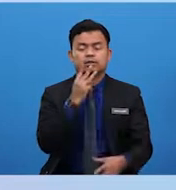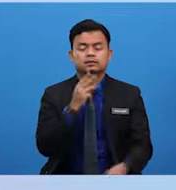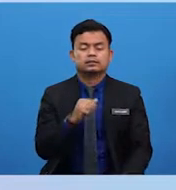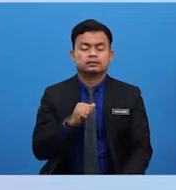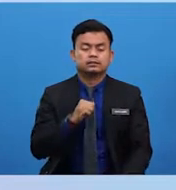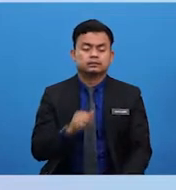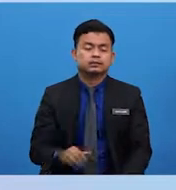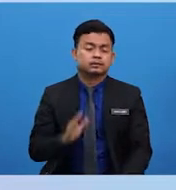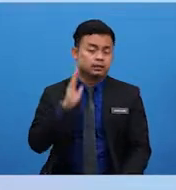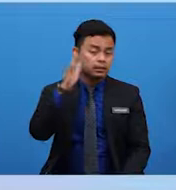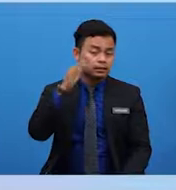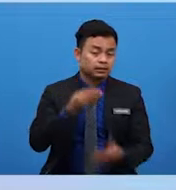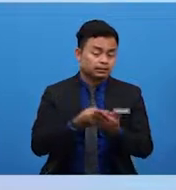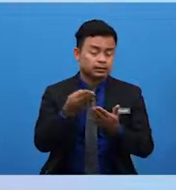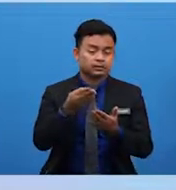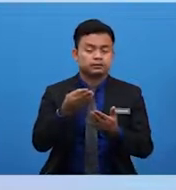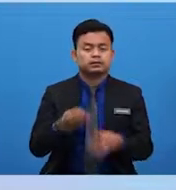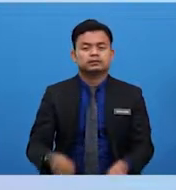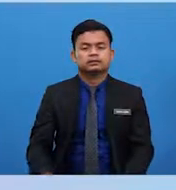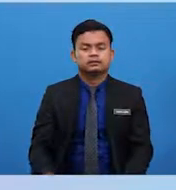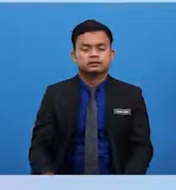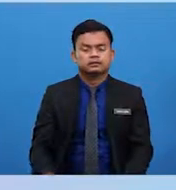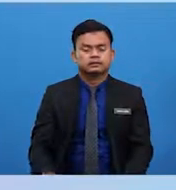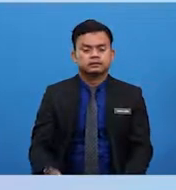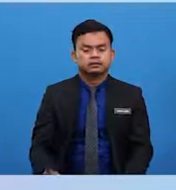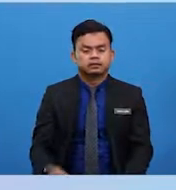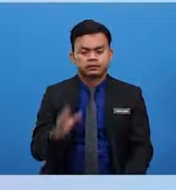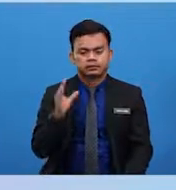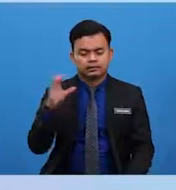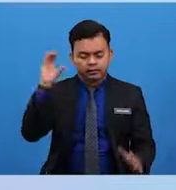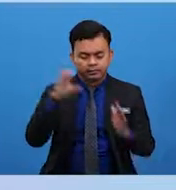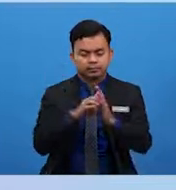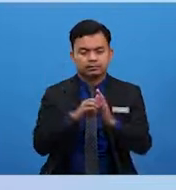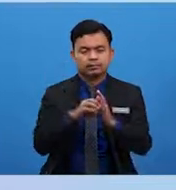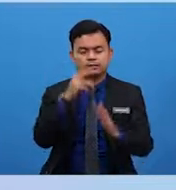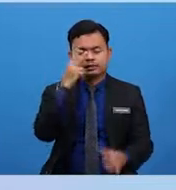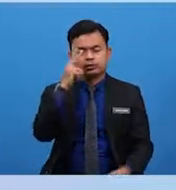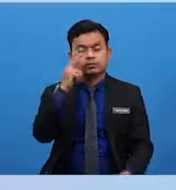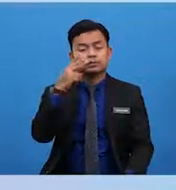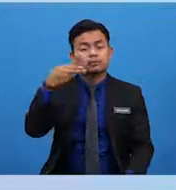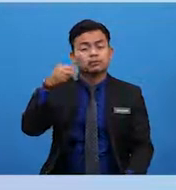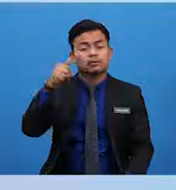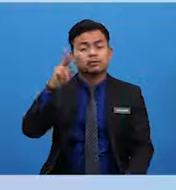warna itu sendiri akan memberi kesan Harmoni malah elemen yang